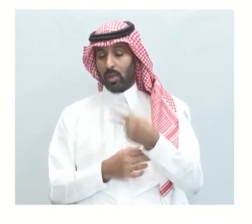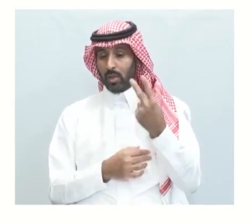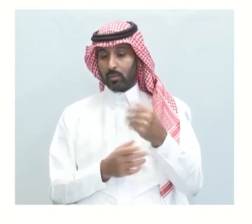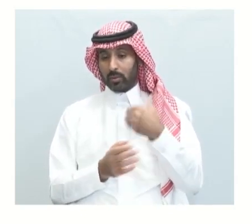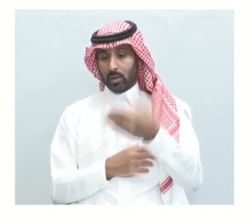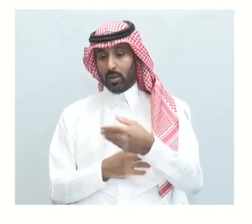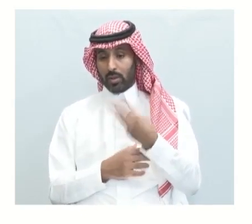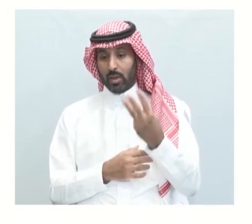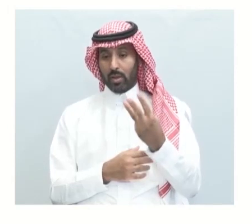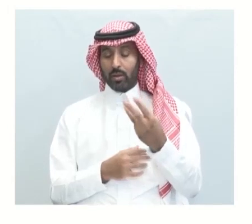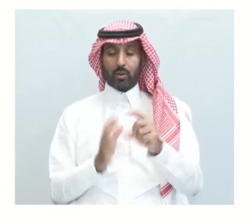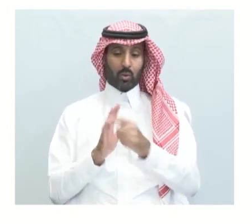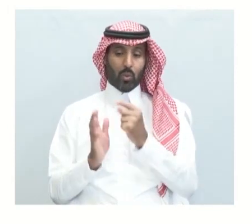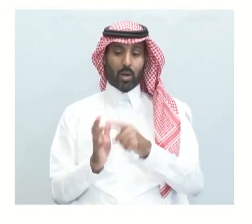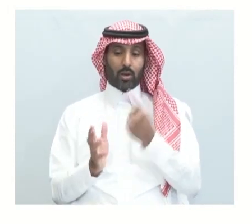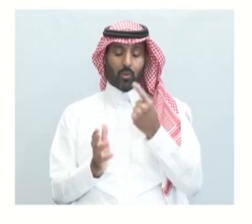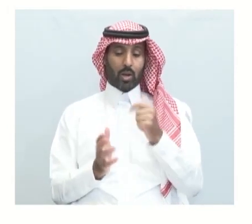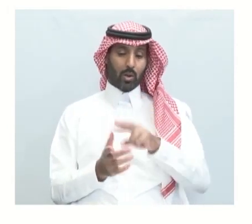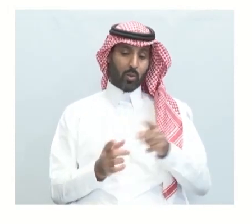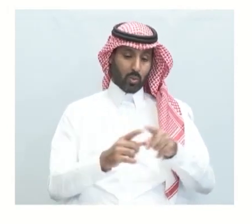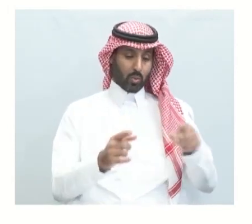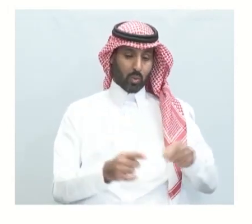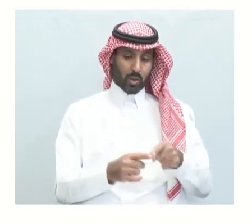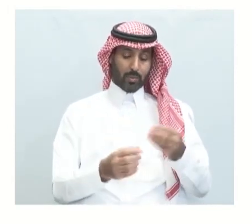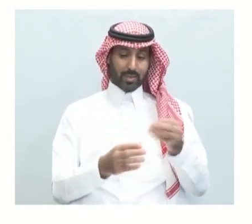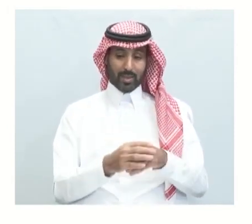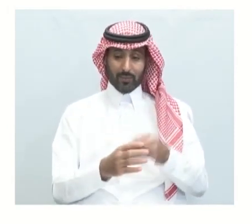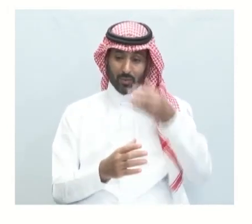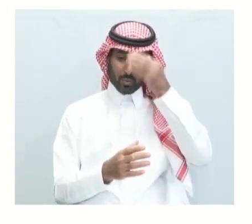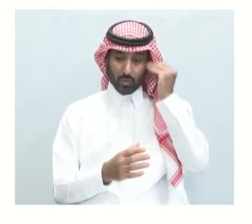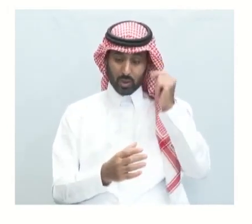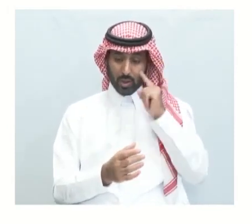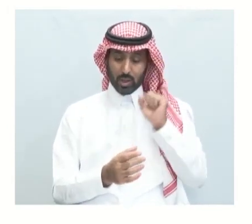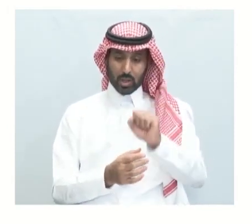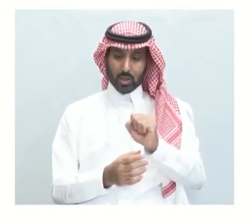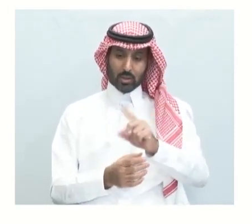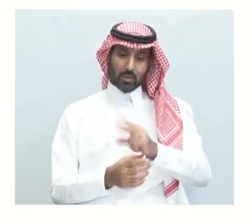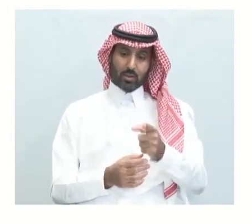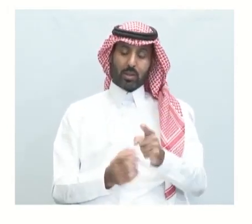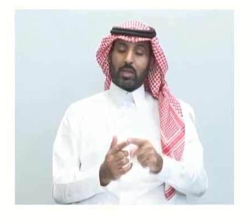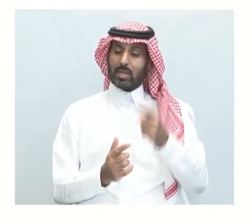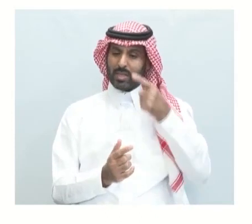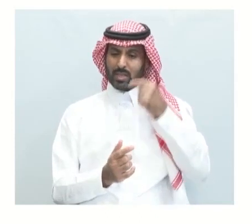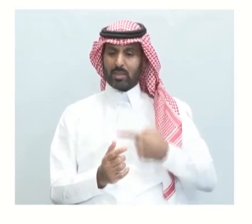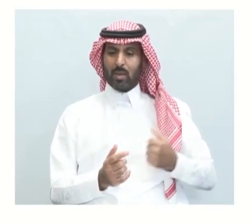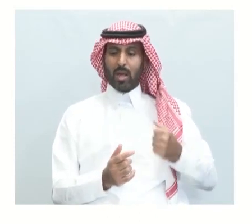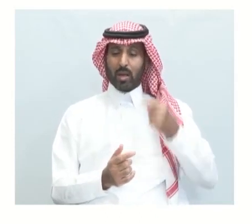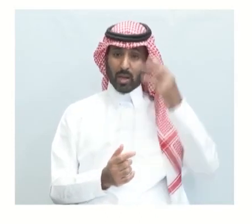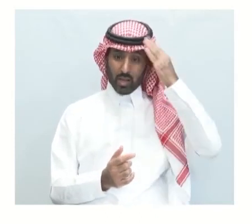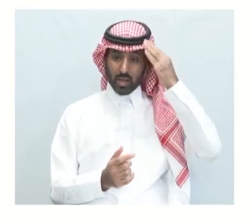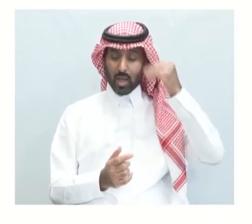عنوان العقده الاولى مخزن في متغير خاص مستقل يطلق عليه عاده اسم الهيد الراس